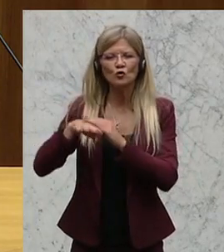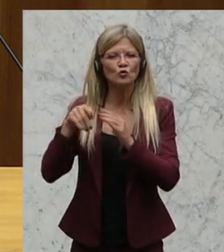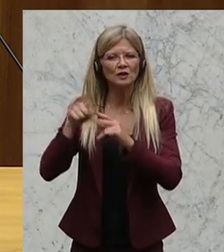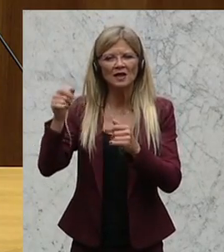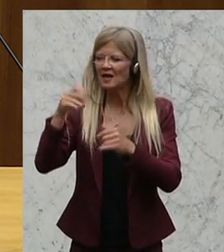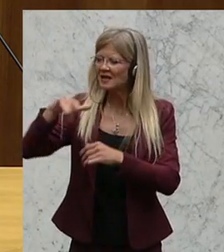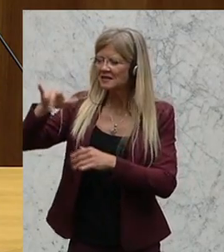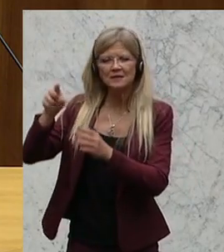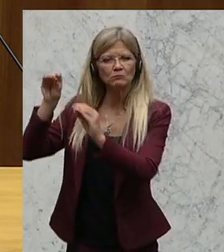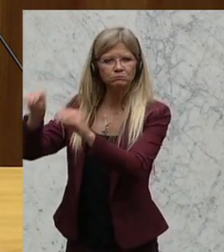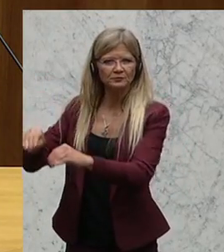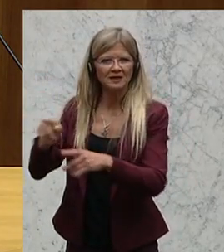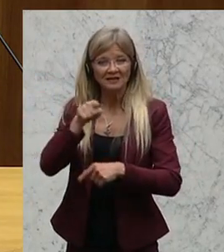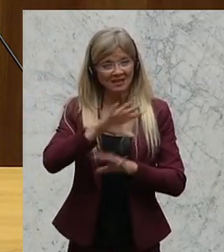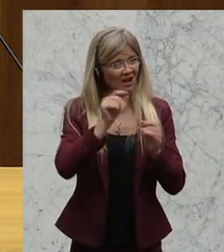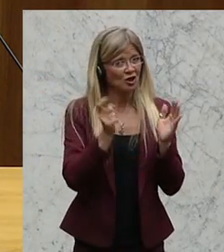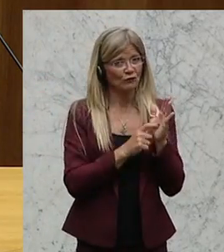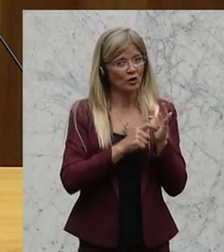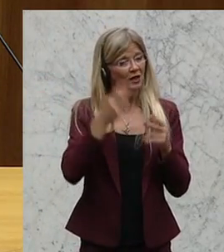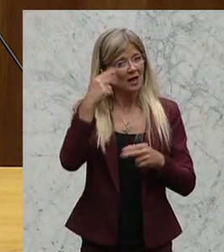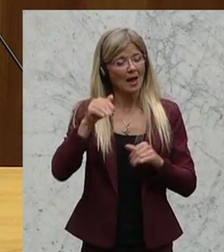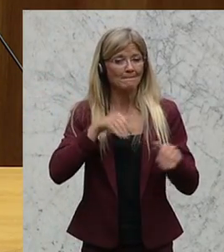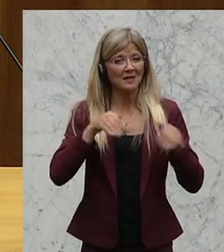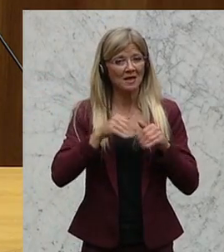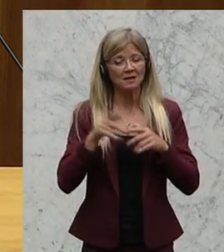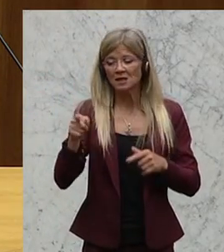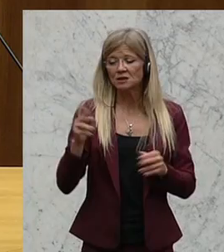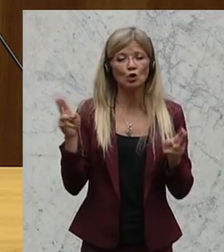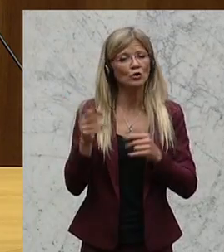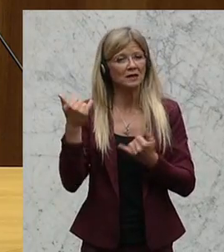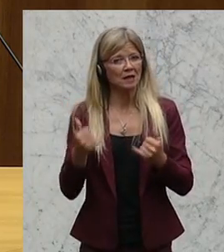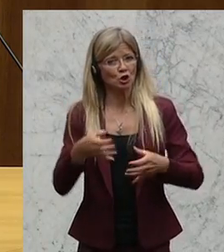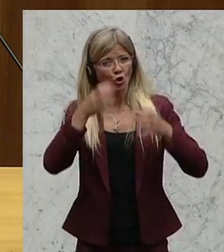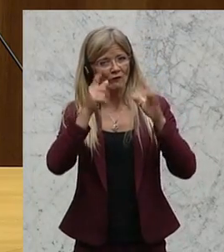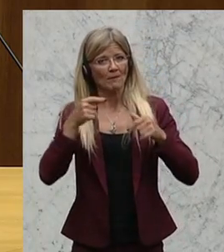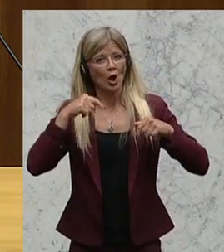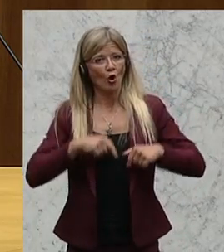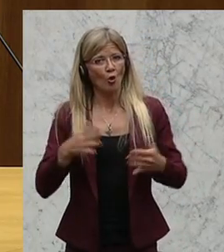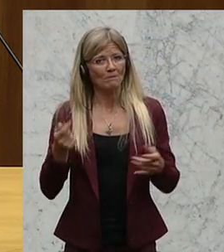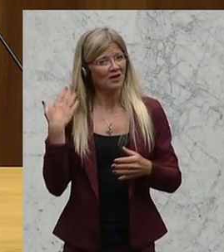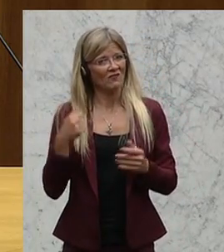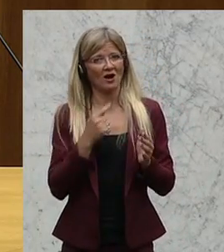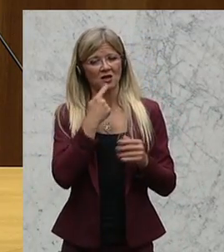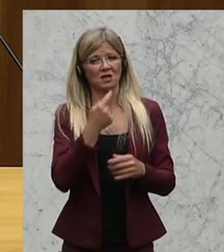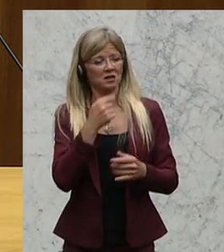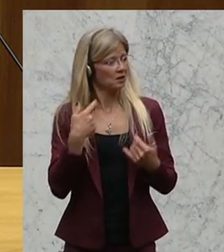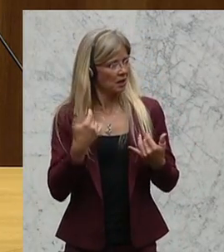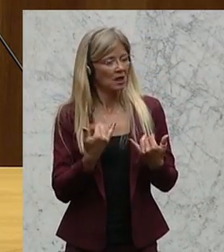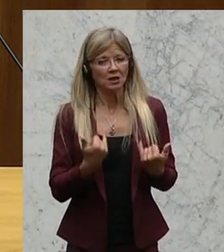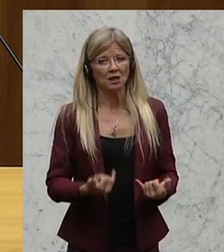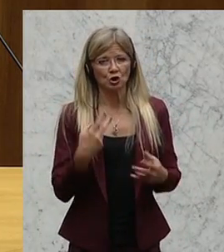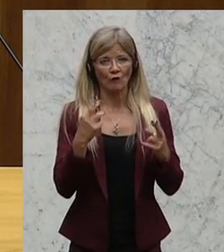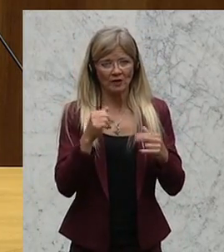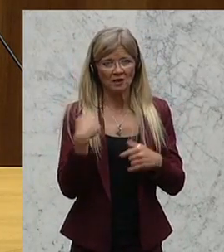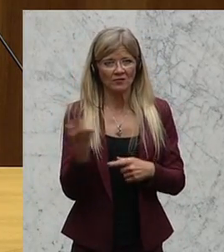hat, das sind alles Forderungen, die der Minister Kurz, der jetzt auch ÖVP-Obmann ist, aufgestellt hat, werden wir das ja hoffentlich beschließen können. Ich darf vielleicht noch